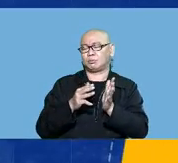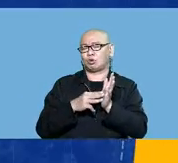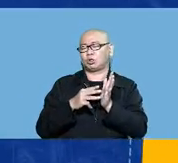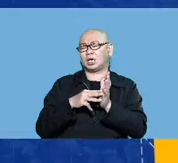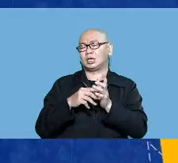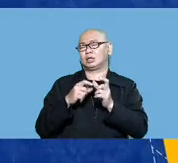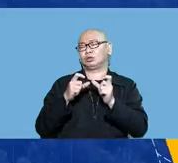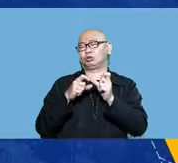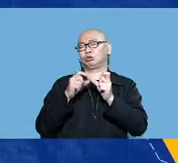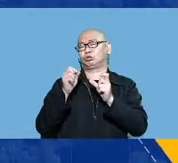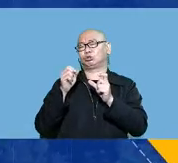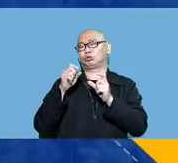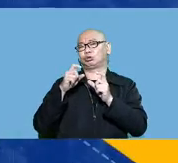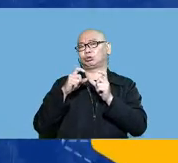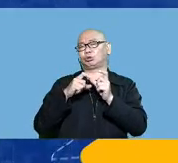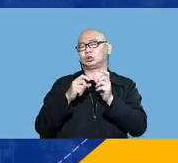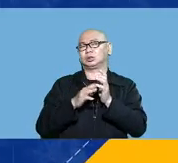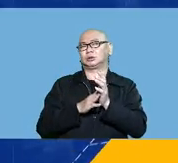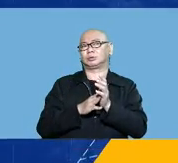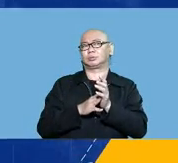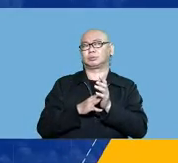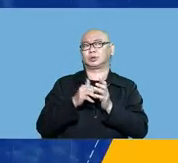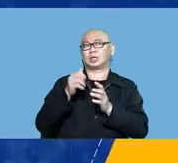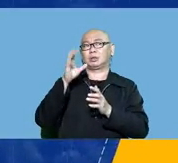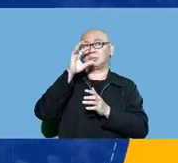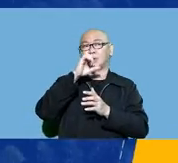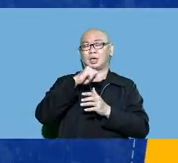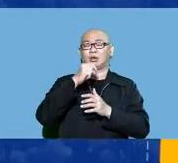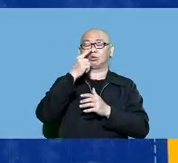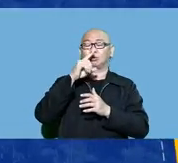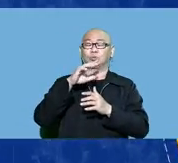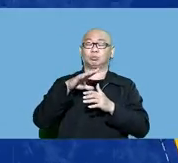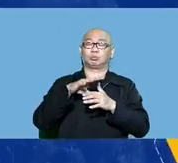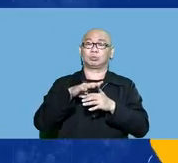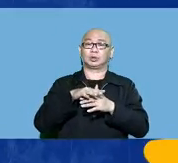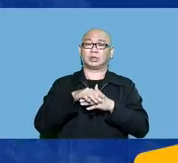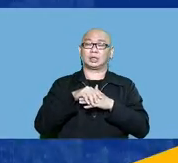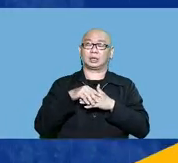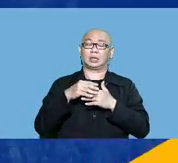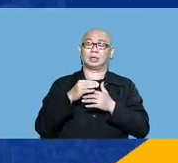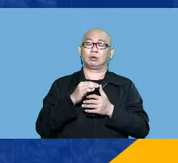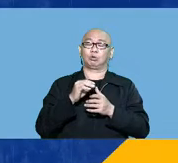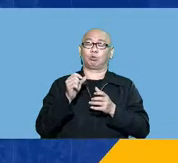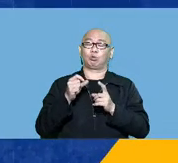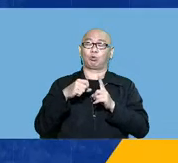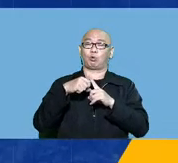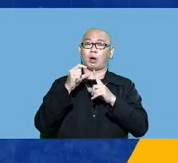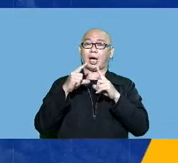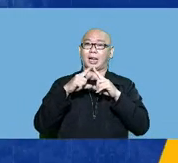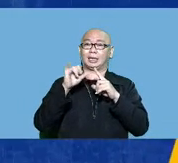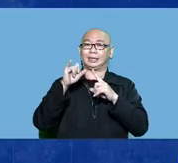PKL memiliki modal sosial yang dapat digunakan untuk menjalankan aktivitas ekonomi. Pemerintah punya modal namanya